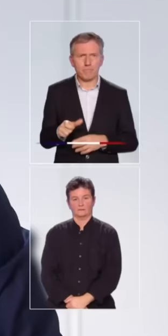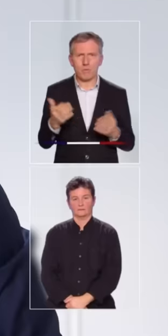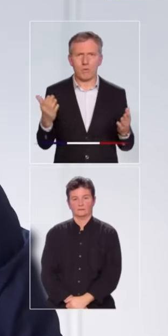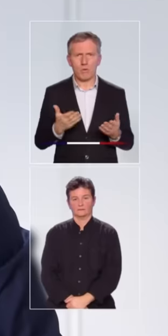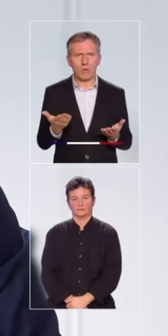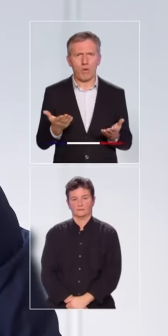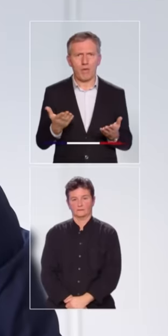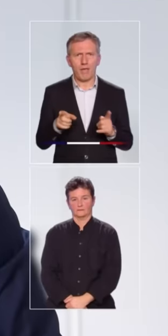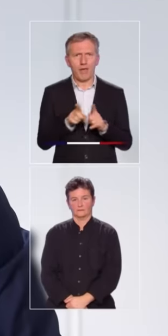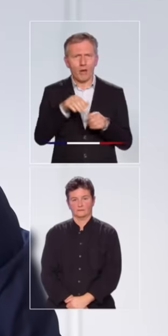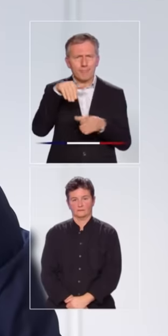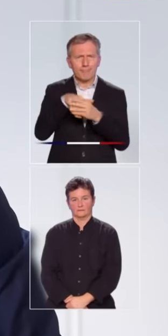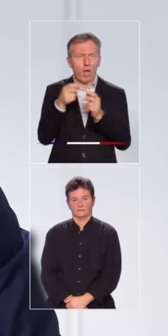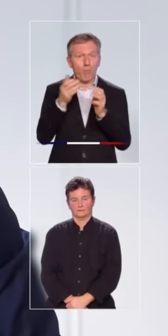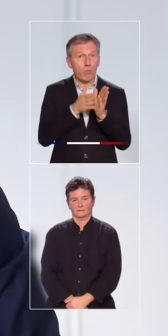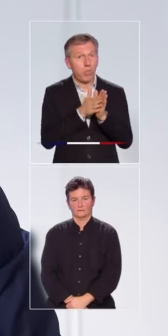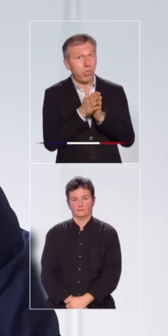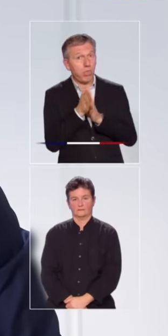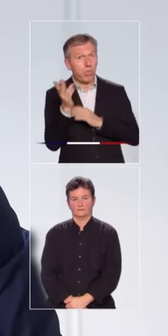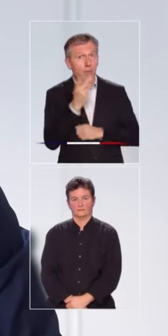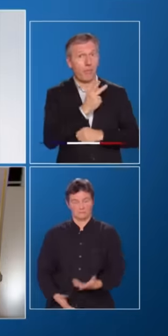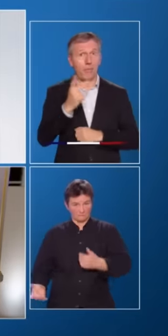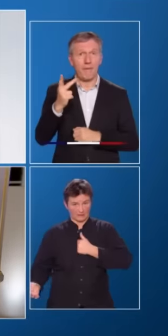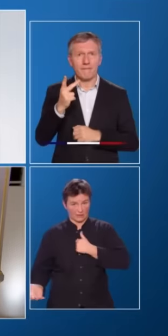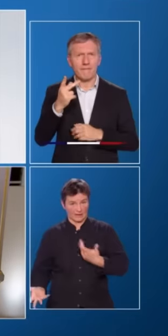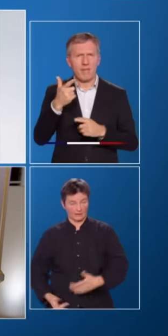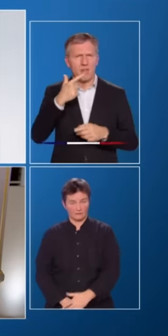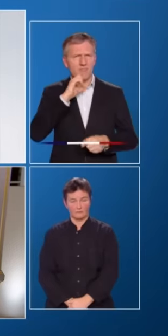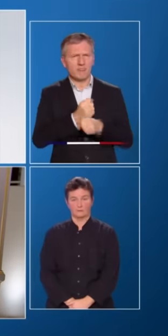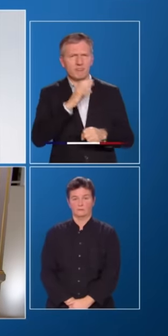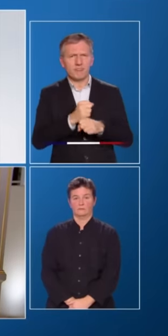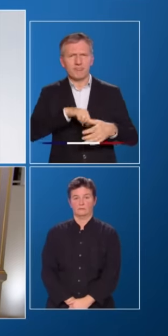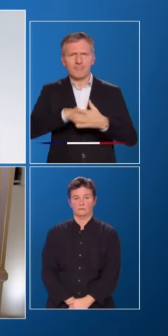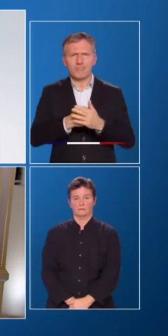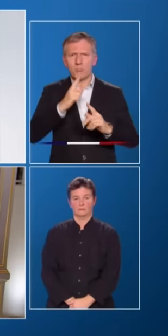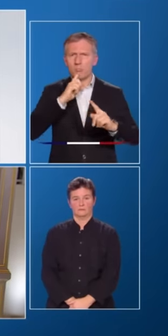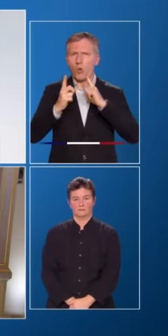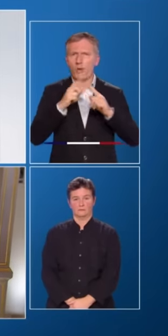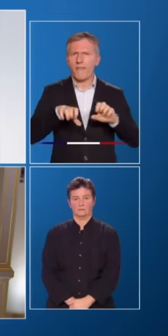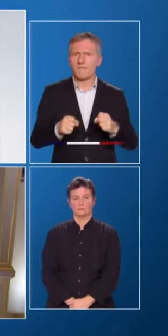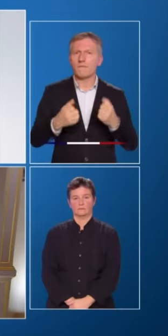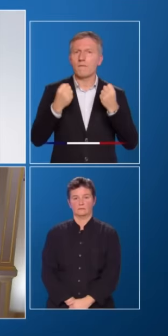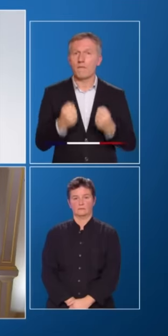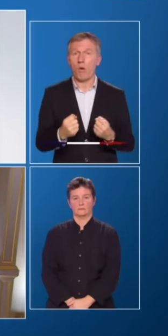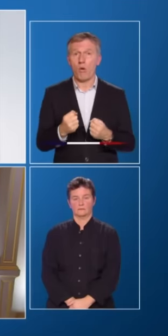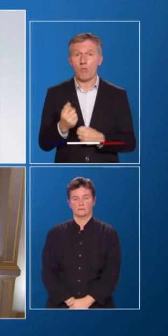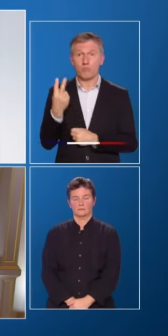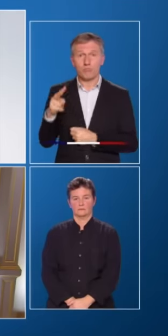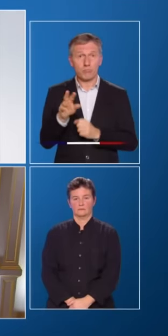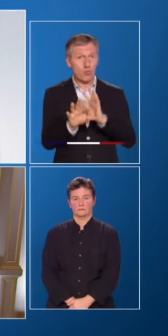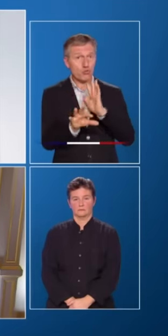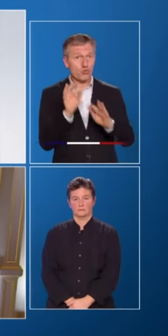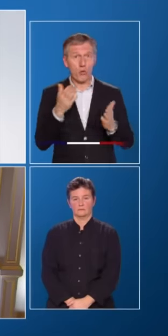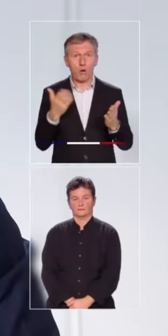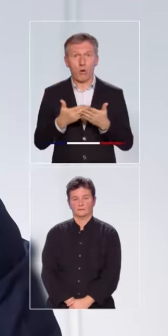est pris dans une dérive personnelle, répressive et autoritaire dans son pays, et qui a fait le choix,